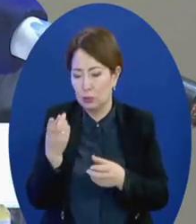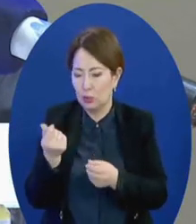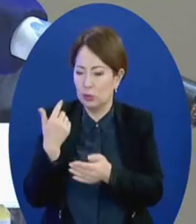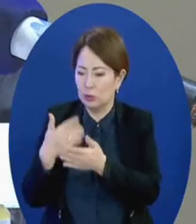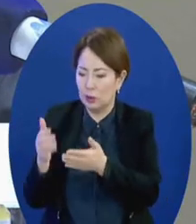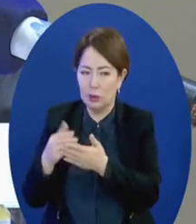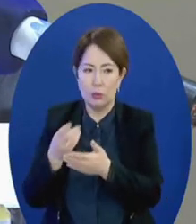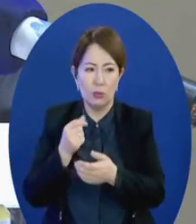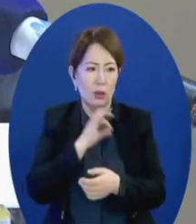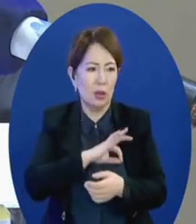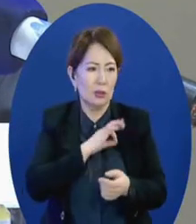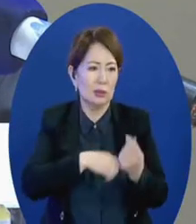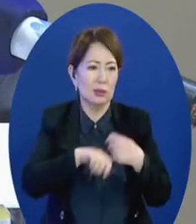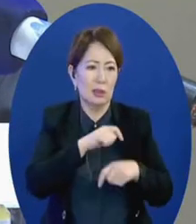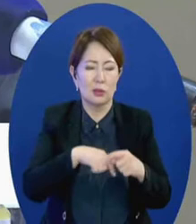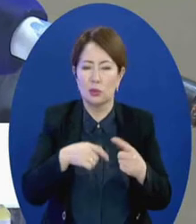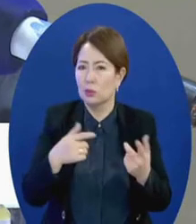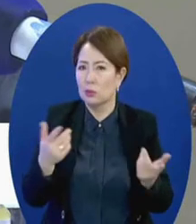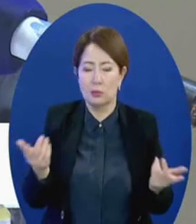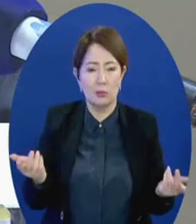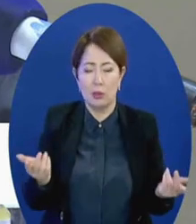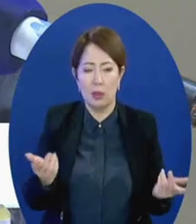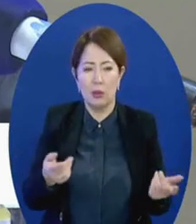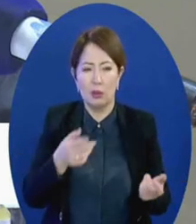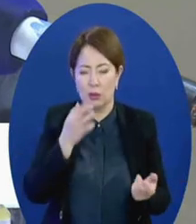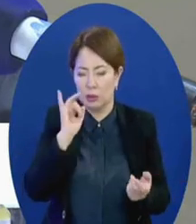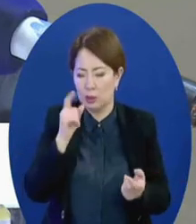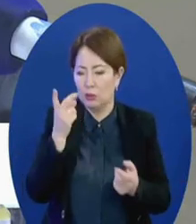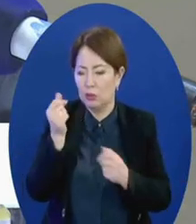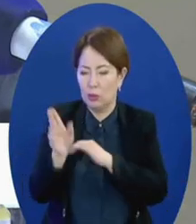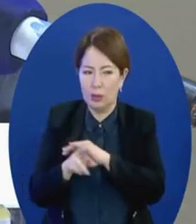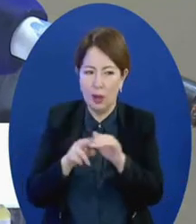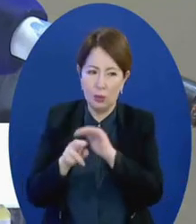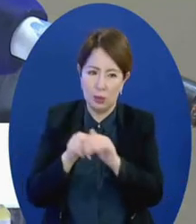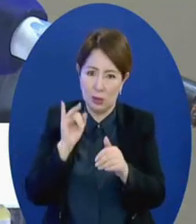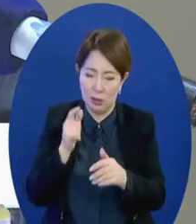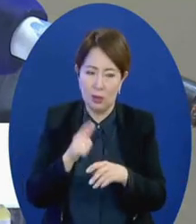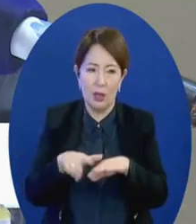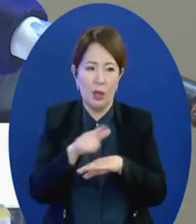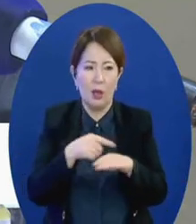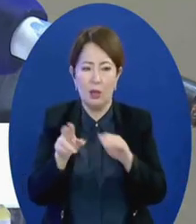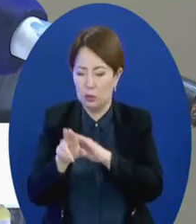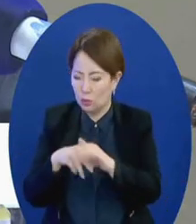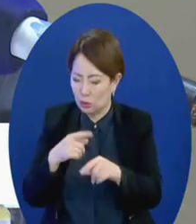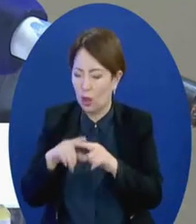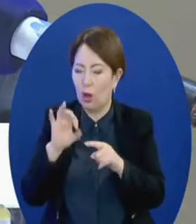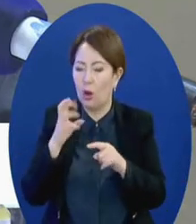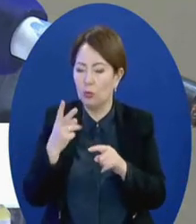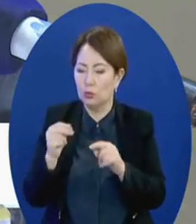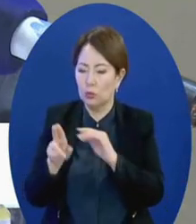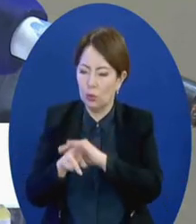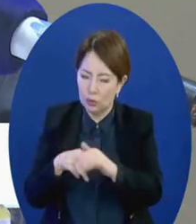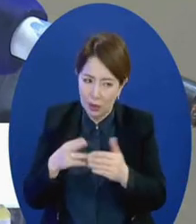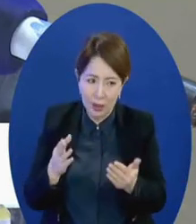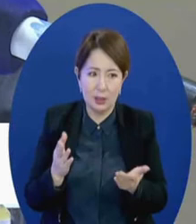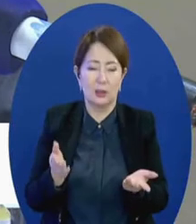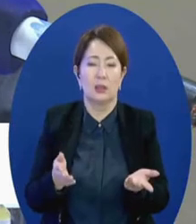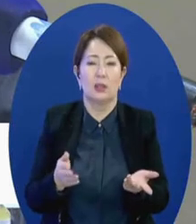ашиглалт зарцуулалтууд байхгүй байна. Маш их хулгайлагдсан байна. Газрууд хулгайлагдсан байна, өмчүүд хулгайлагдсан